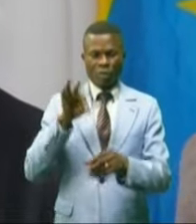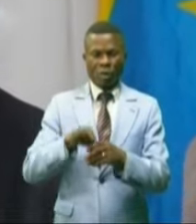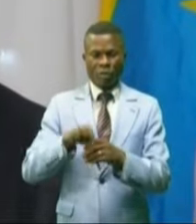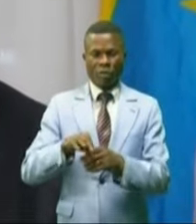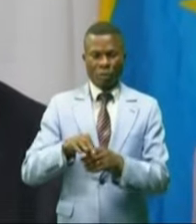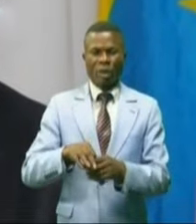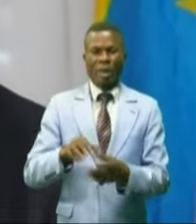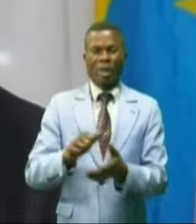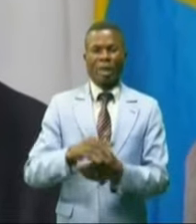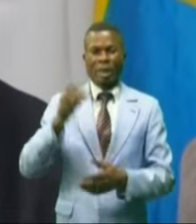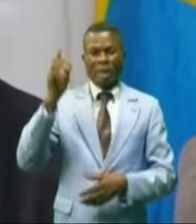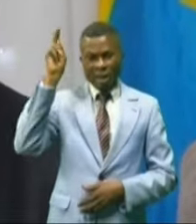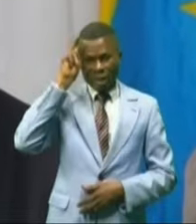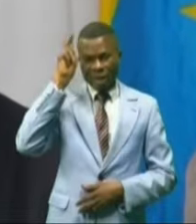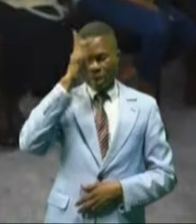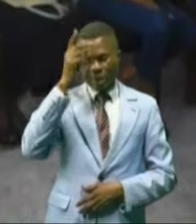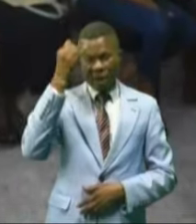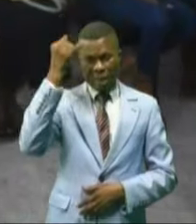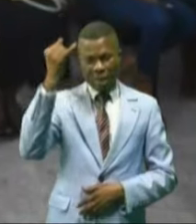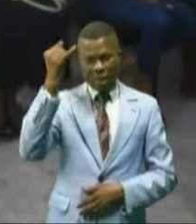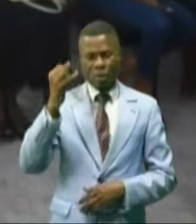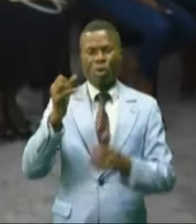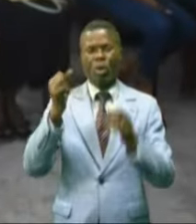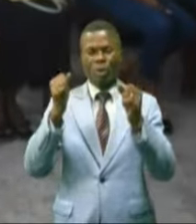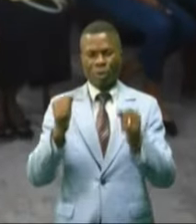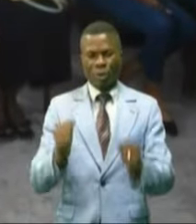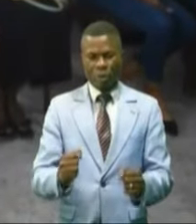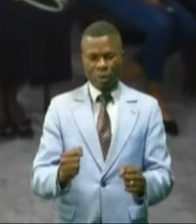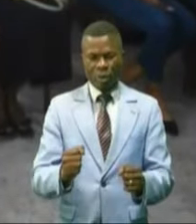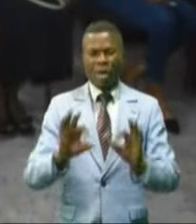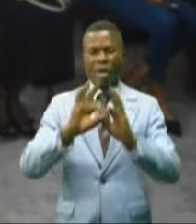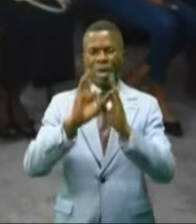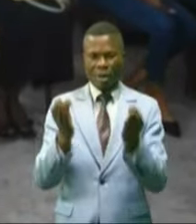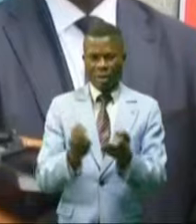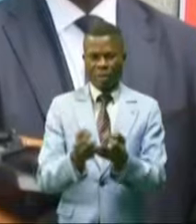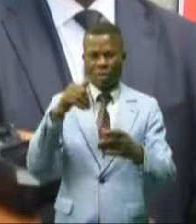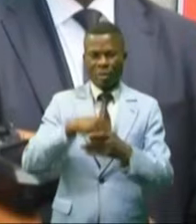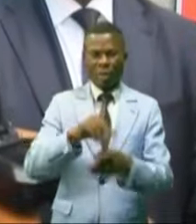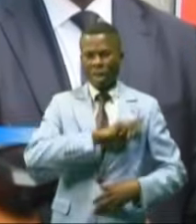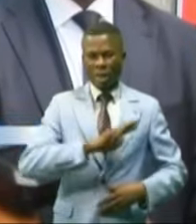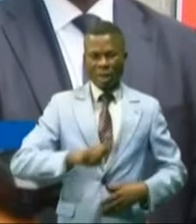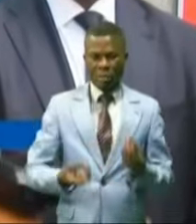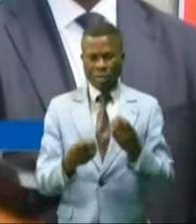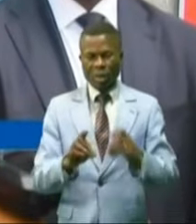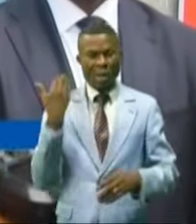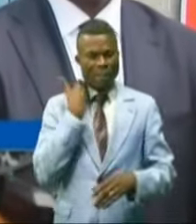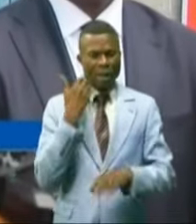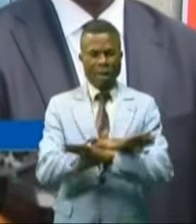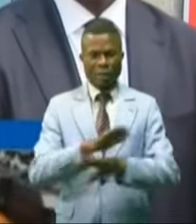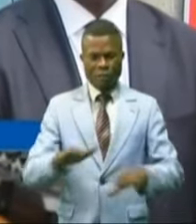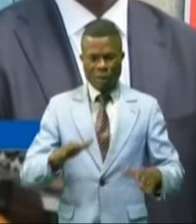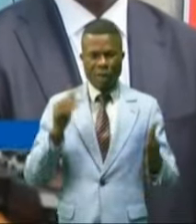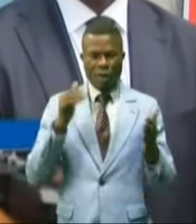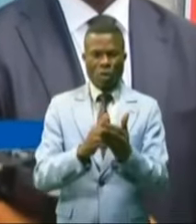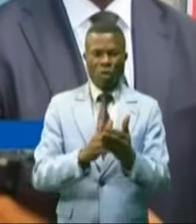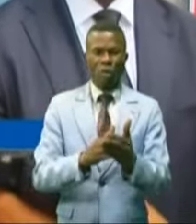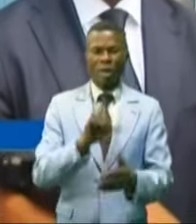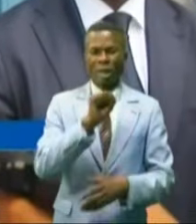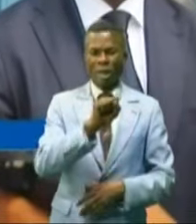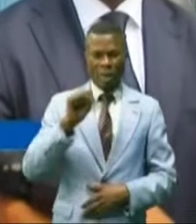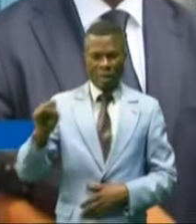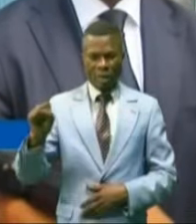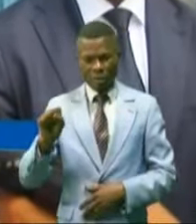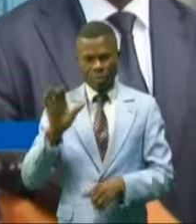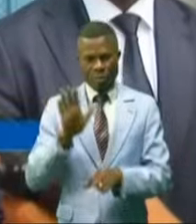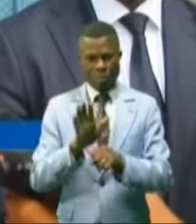Tchangou, Antoine Tabala, visant la stabilisation de la famille en RDC. Pour aider les jeunes qui seront